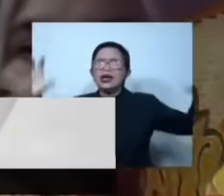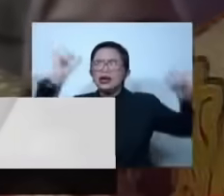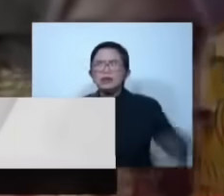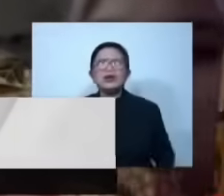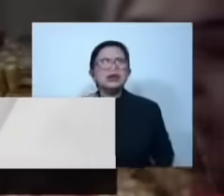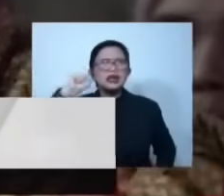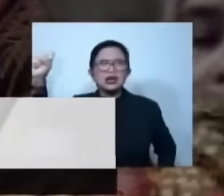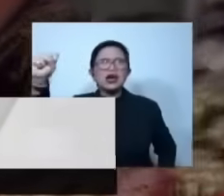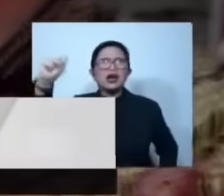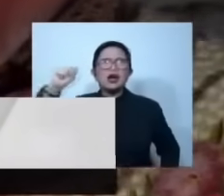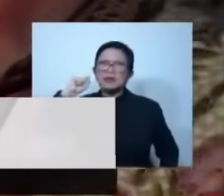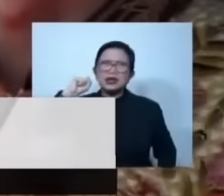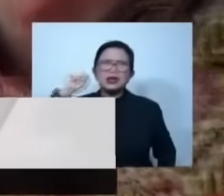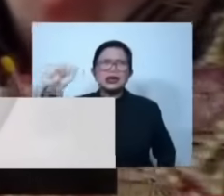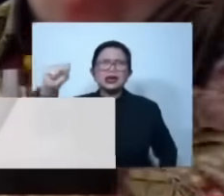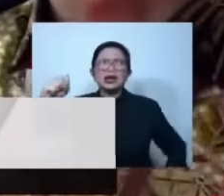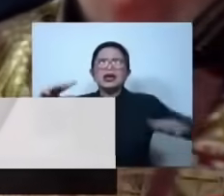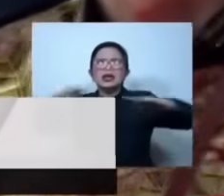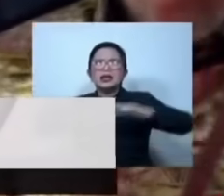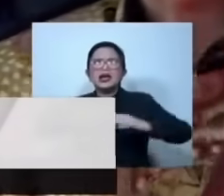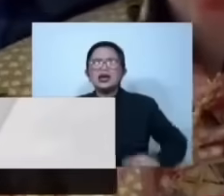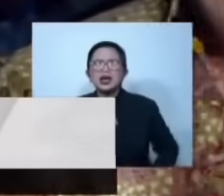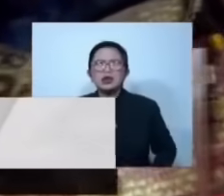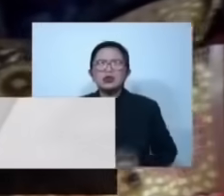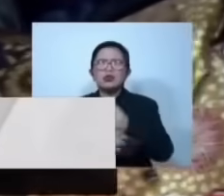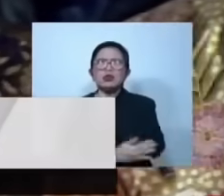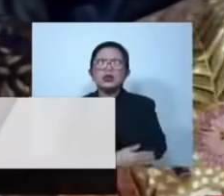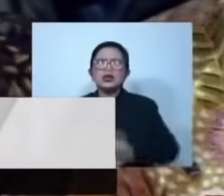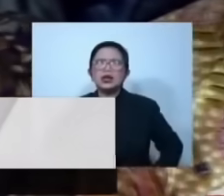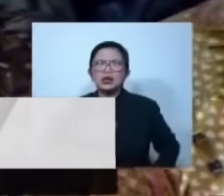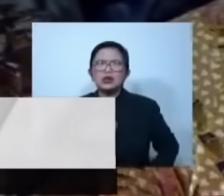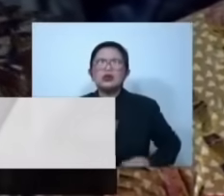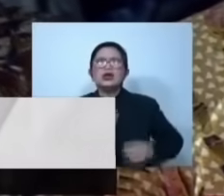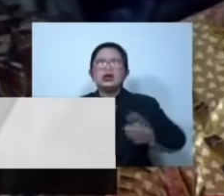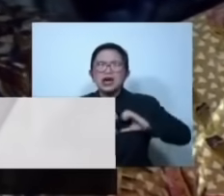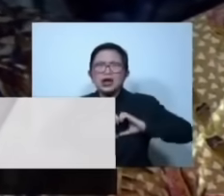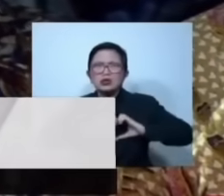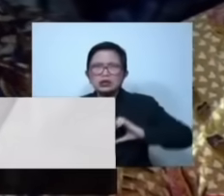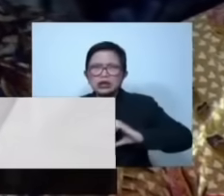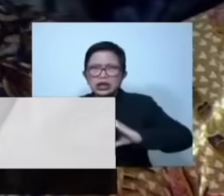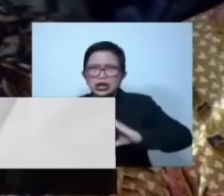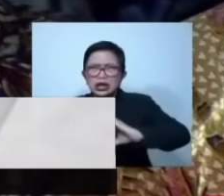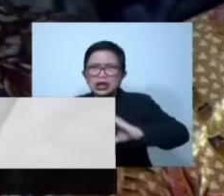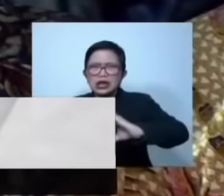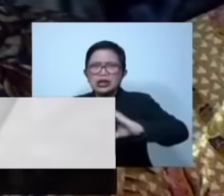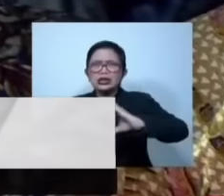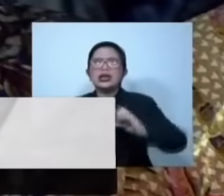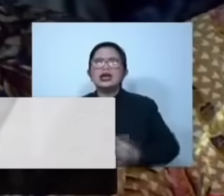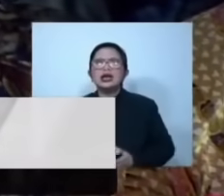raya merdeka merdeka tanahku negeriku yang